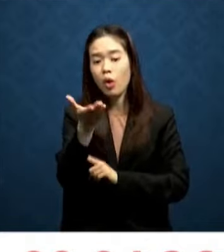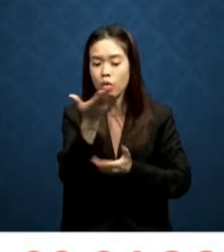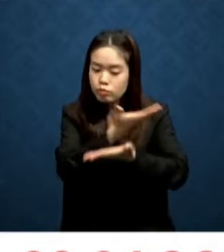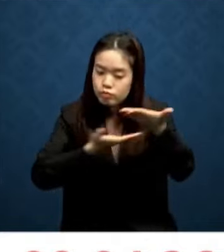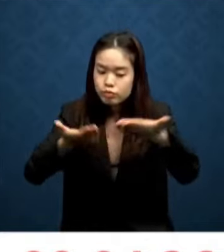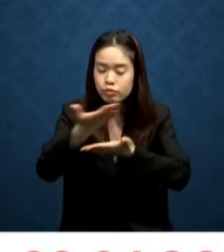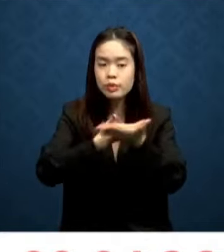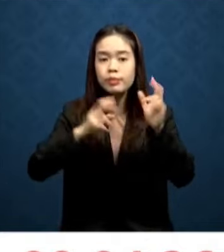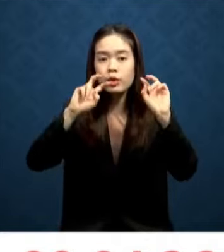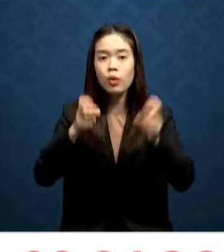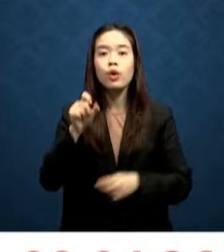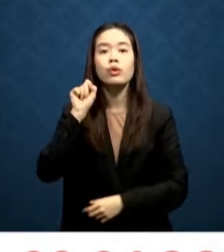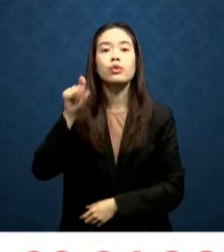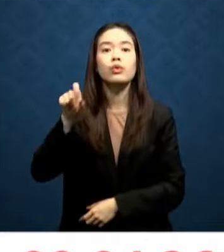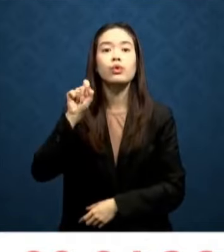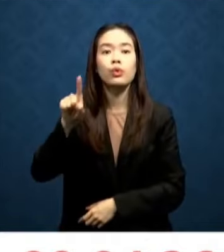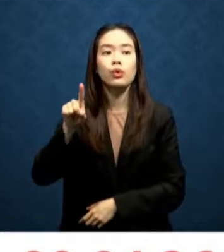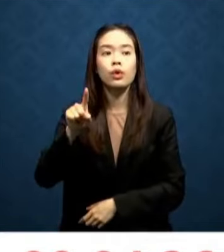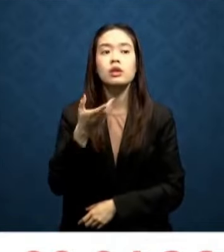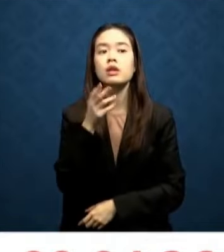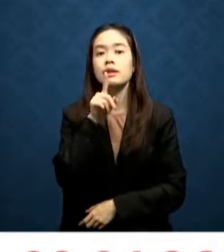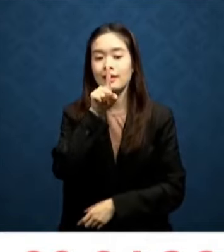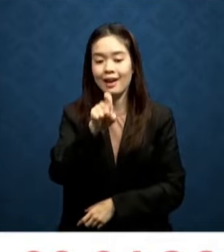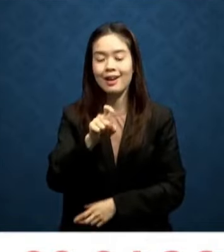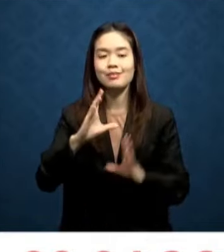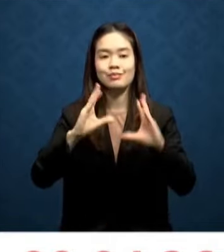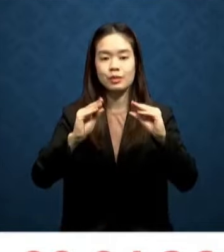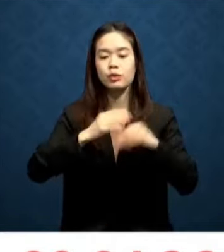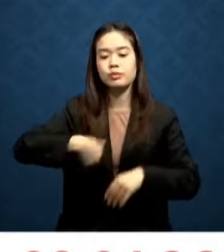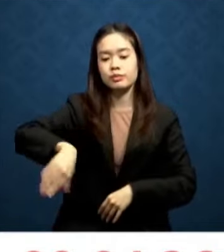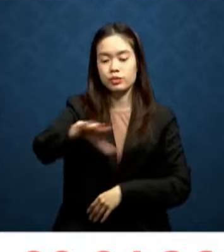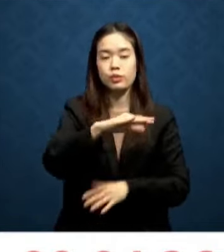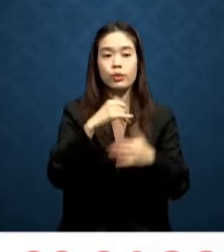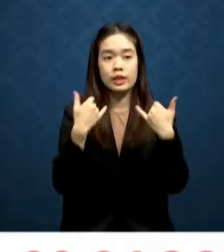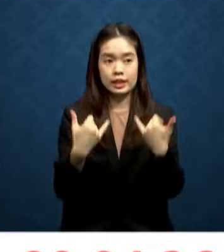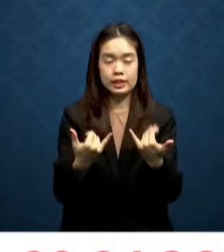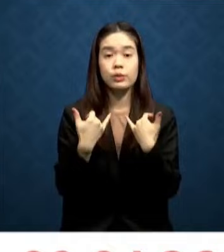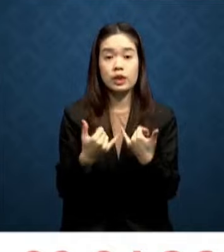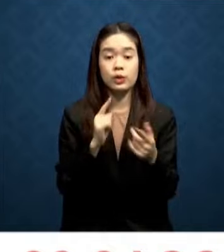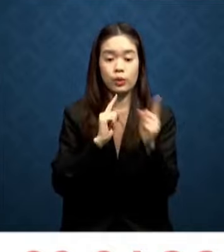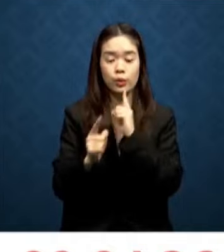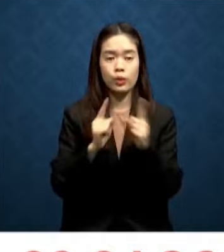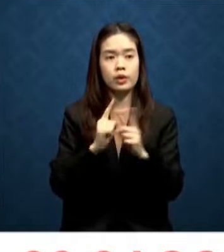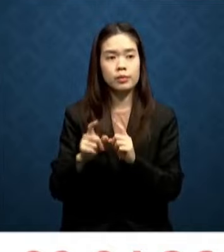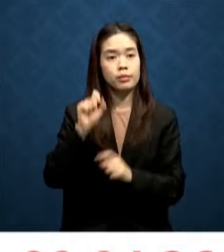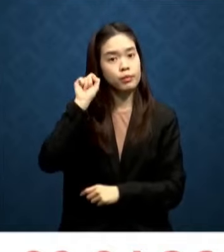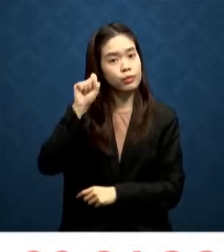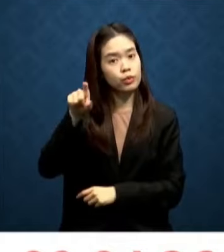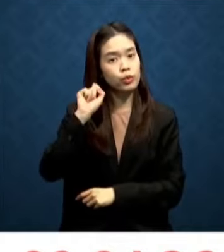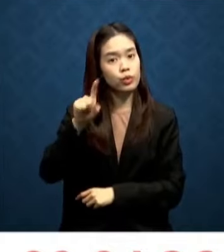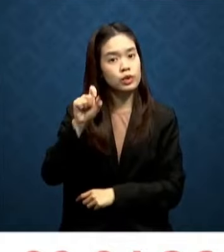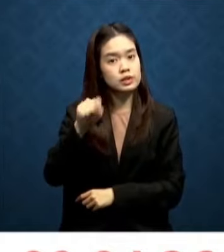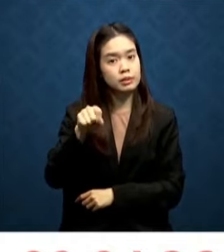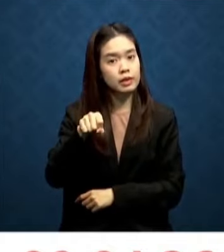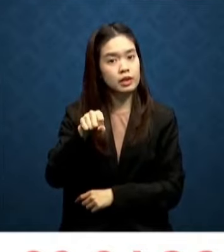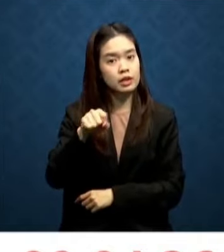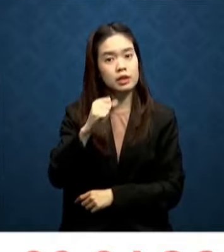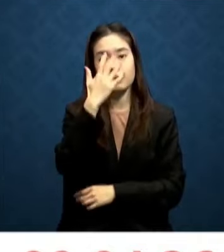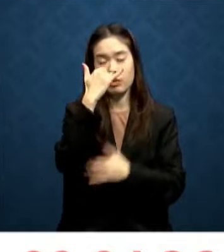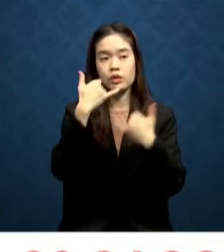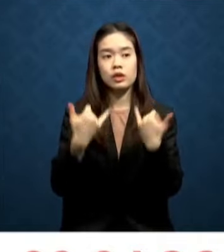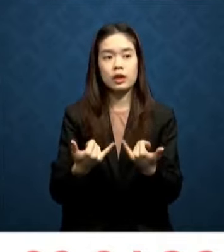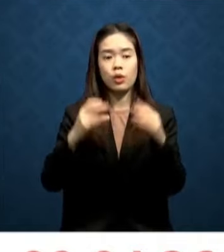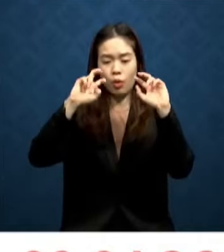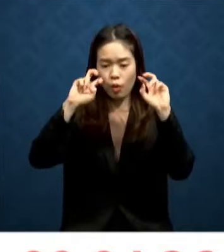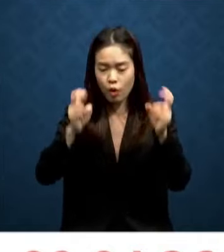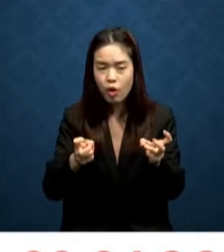ด่วนผมอยากสอบถามในที่ประชุมแห่งนี้ว่าเรื่องที่พูดตรงนี้นะครับเป็นเรื่องเร่งด่วนหรือเปล่าครับเพราะว่าปัจจุบันเนี่ยที่เรื่องเร่งด่วน